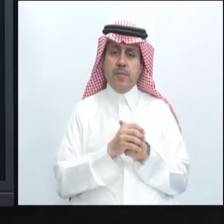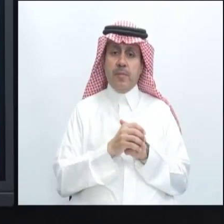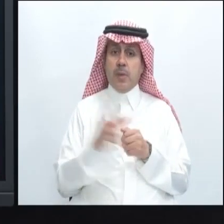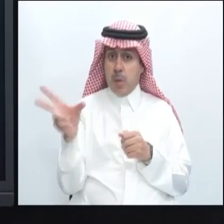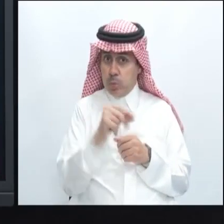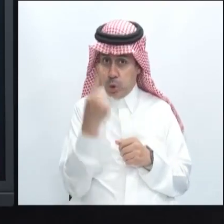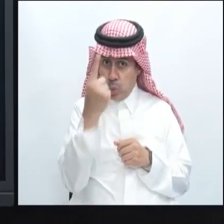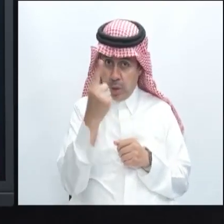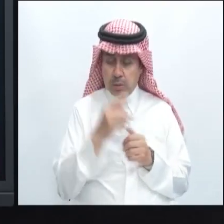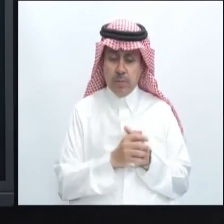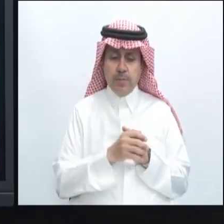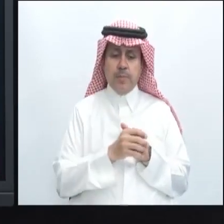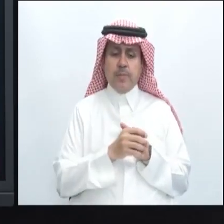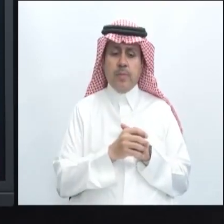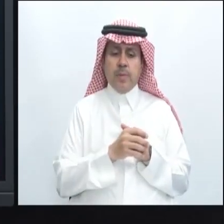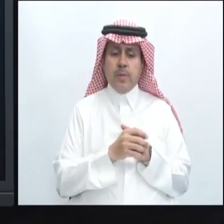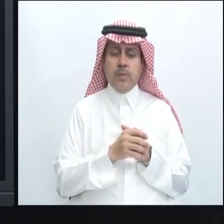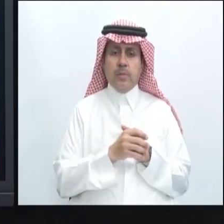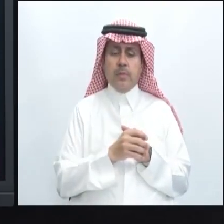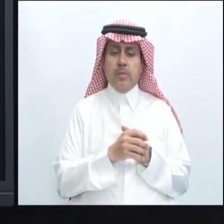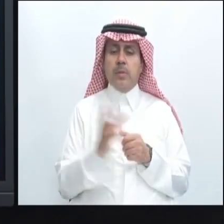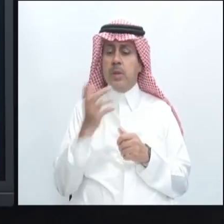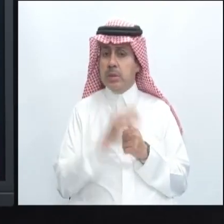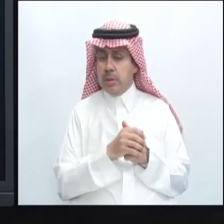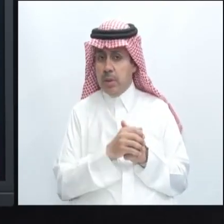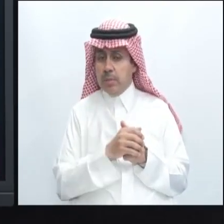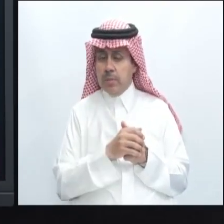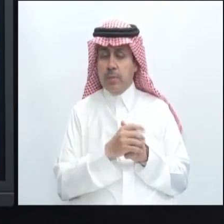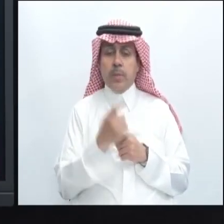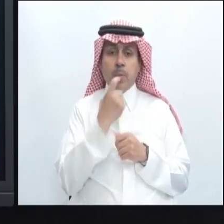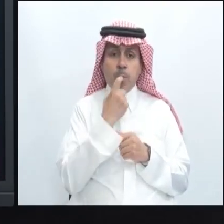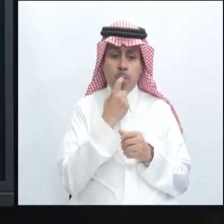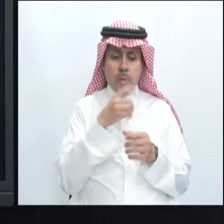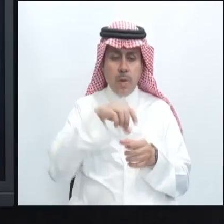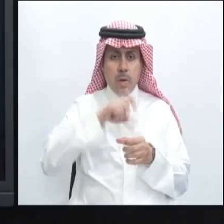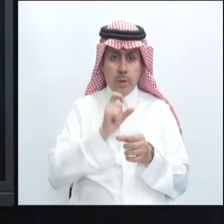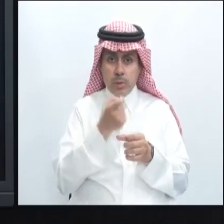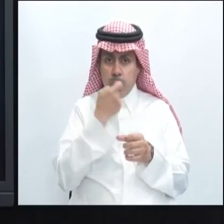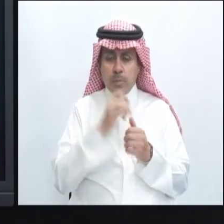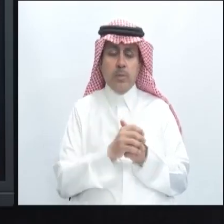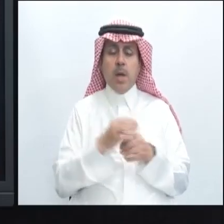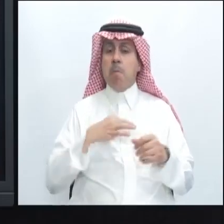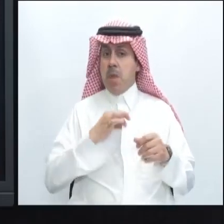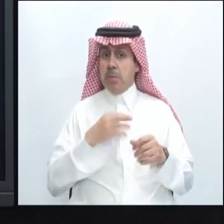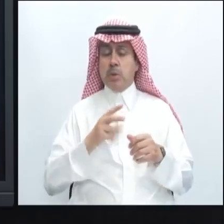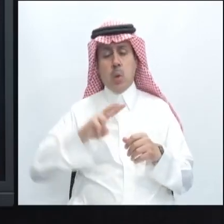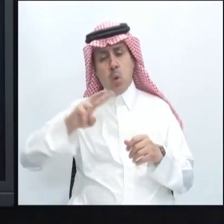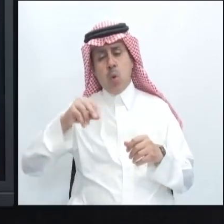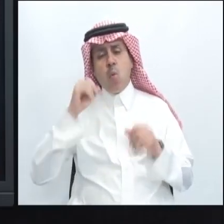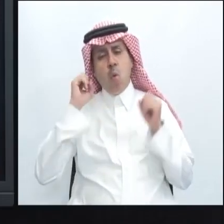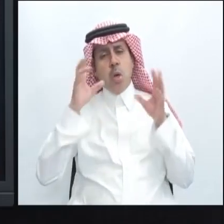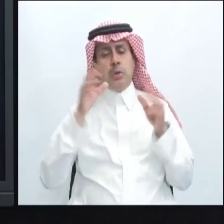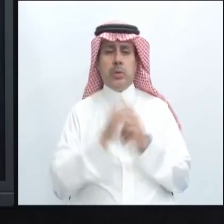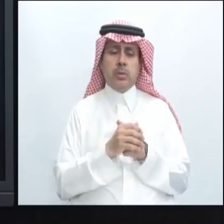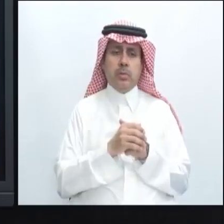سواء لو نظرنا الى منتج مثلا الالبان نجد لدينا خيارات متعدده مثلا في الملابس خيارات كثيره كذلك